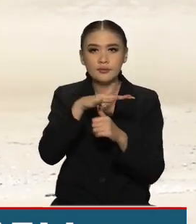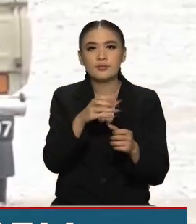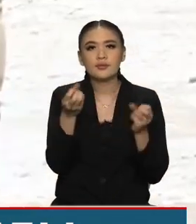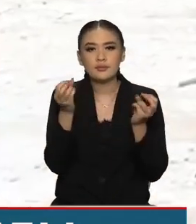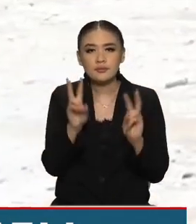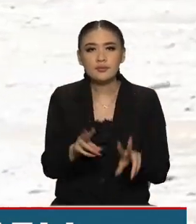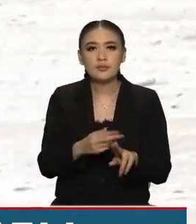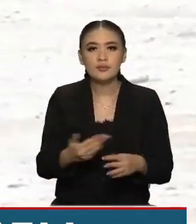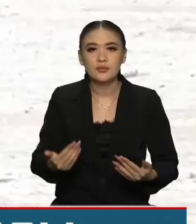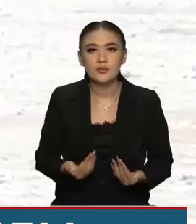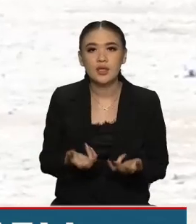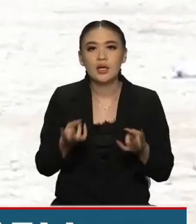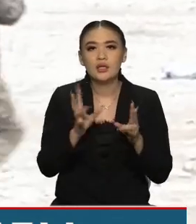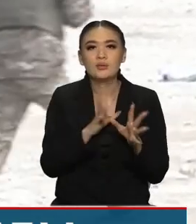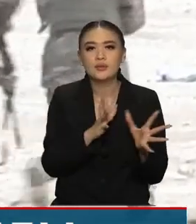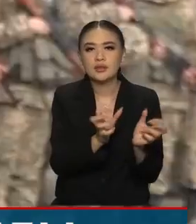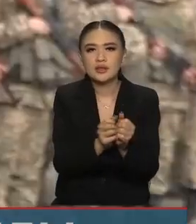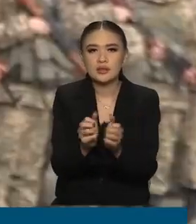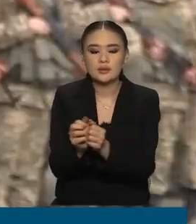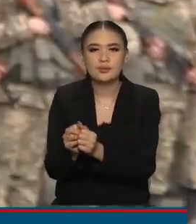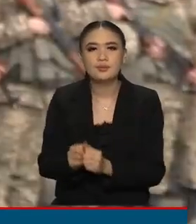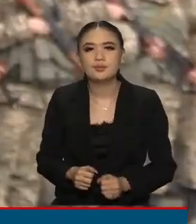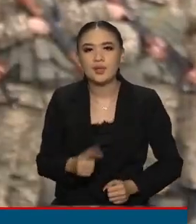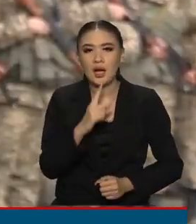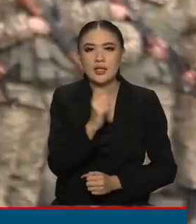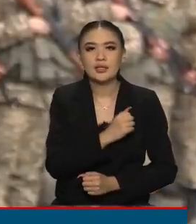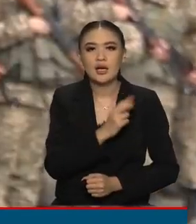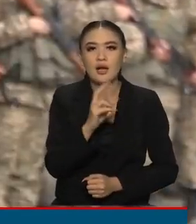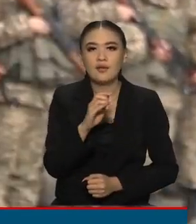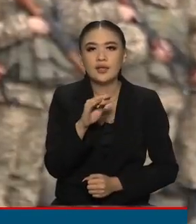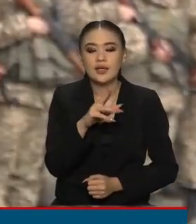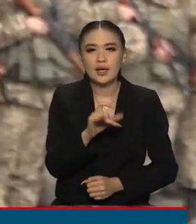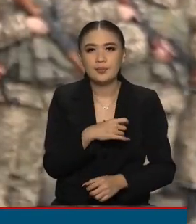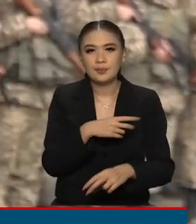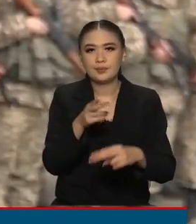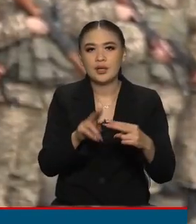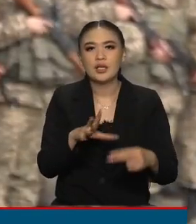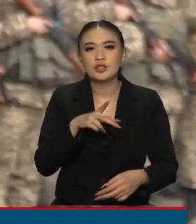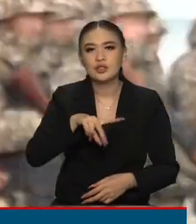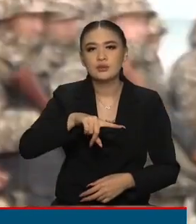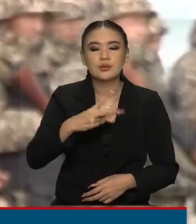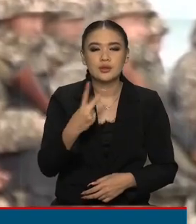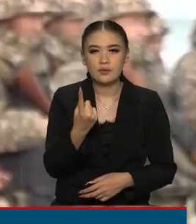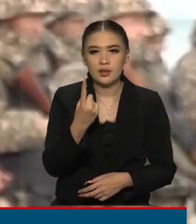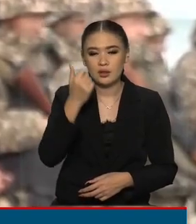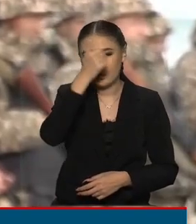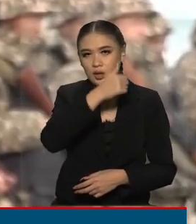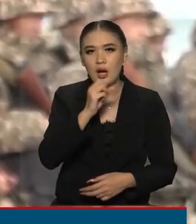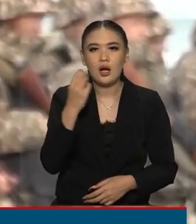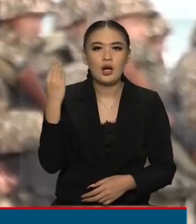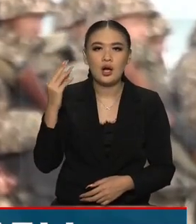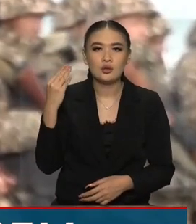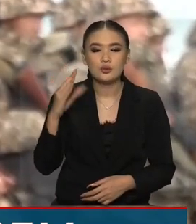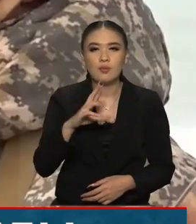жасақ тірі қалған қарсыласты тұтқындауға кірісті. Әскери кафедрасын бітірген 2023 жыл. Ақтөбе қаласында